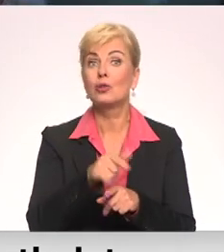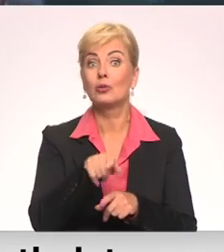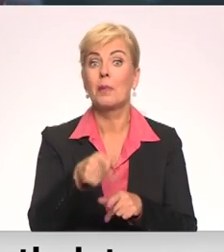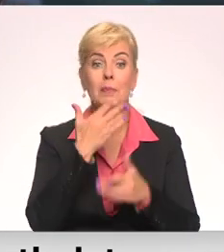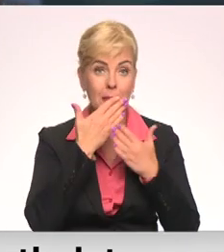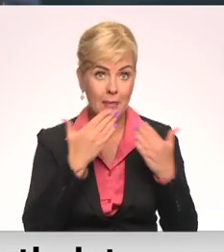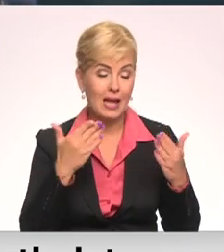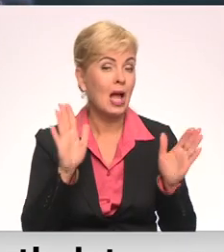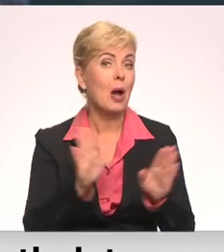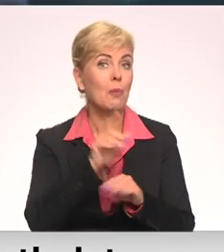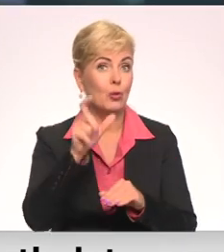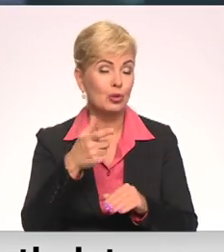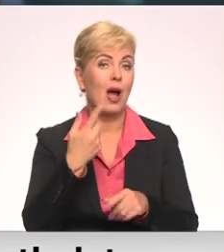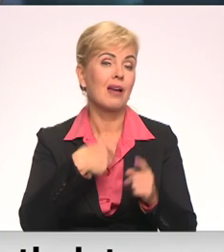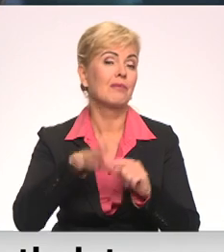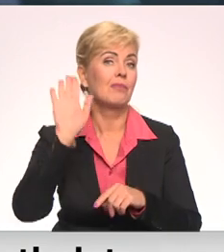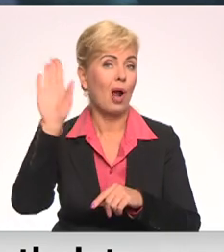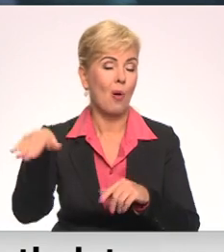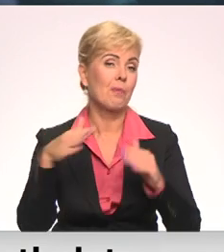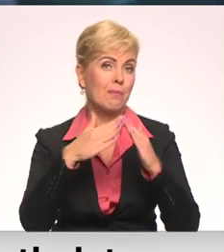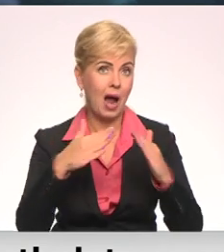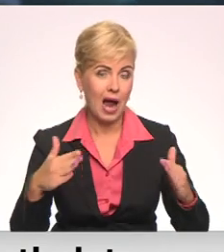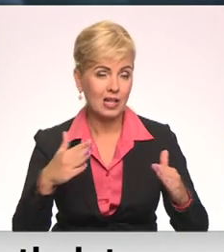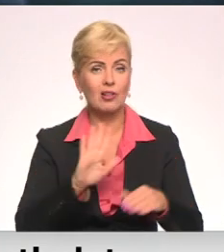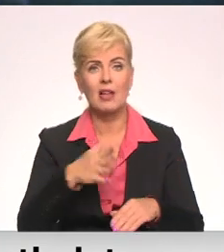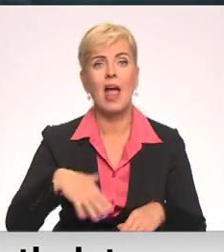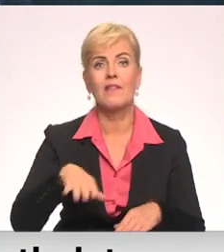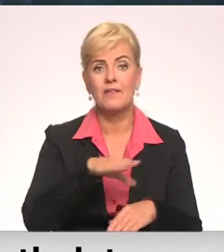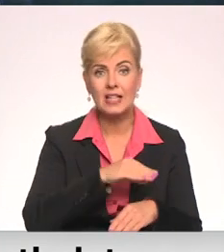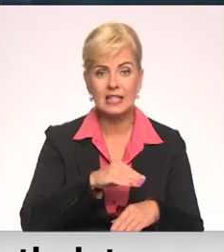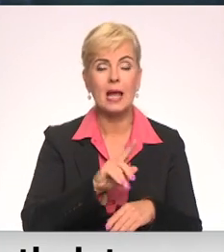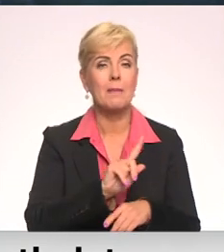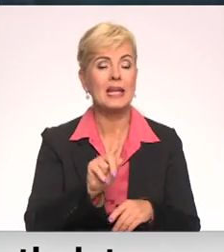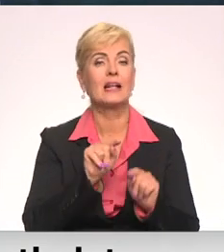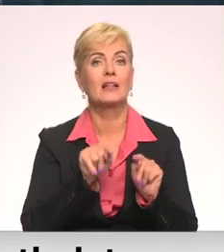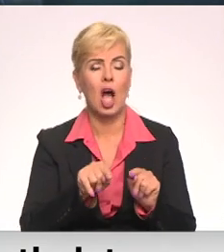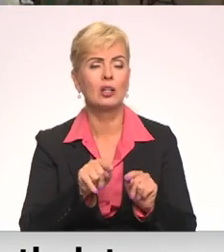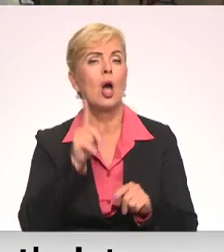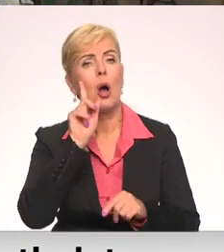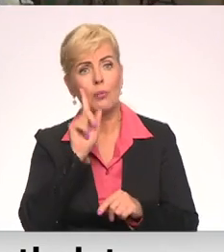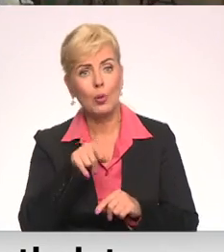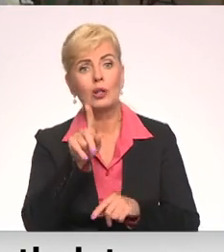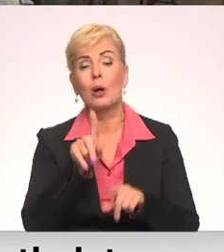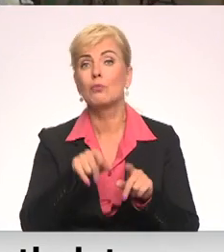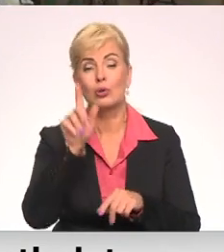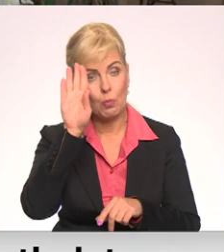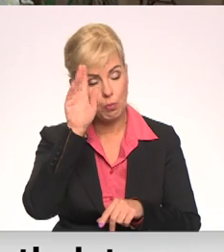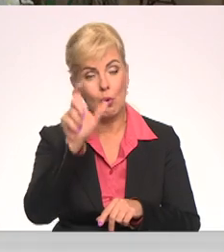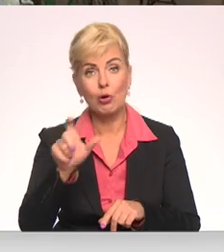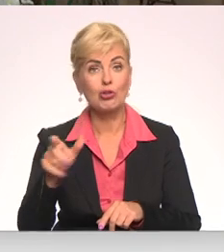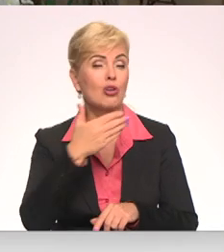un šodien mūziķi jau ir ceļā uz mājām. Vien ne visiem tāds vairs ir. Ir puiši, kuriem vairs nav, kur atgriezties.